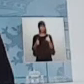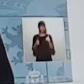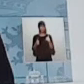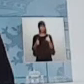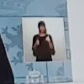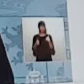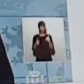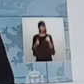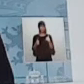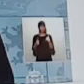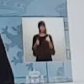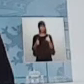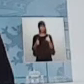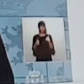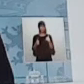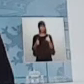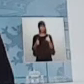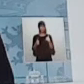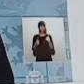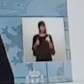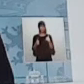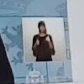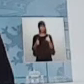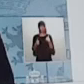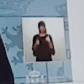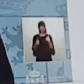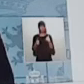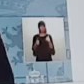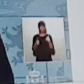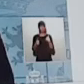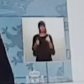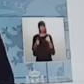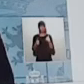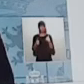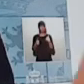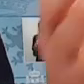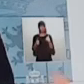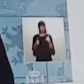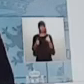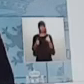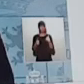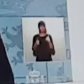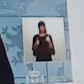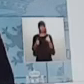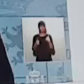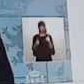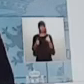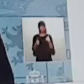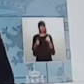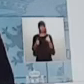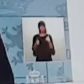بمعنى يعني صلاحيات داخلية، يكون عندهم واحد التحكم أكثر من العاملات الأخرين باش يقدروا يسيروا